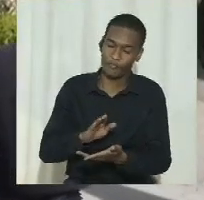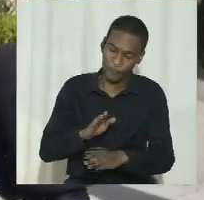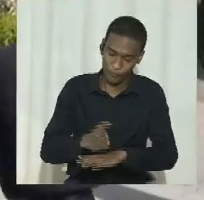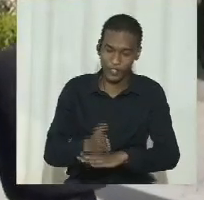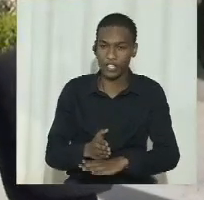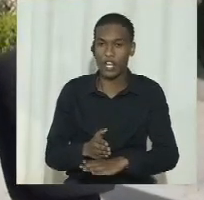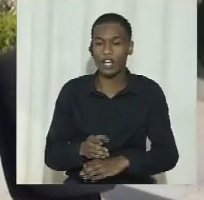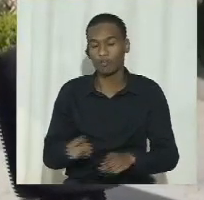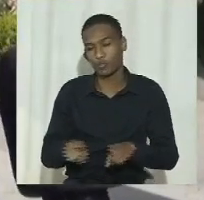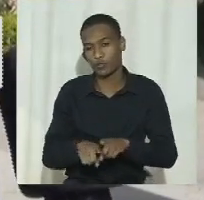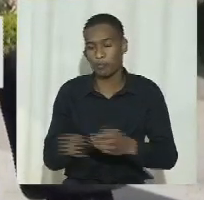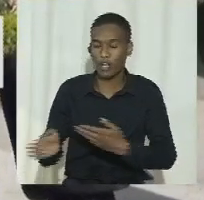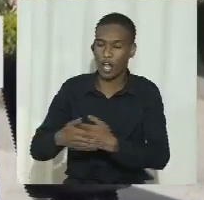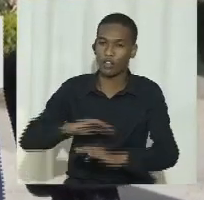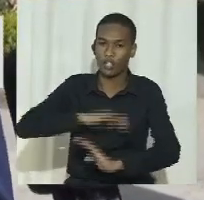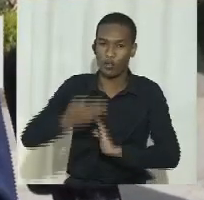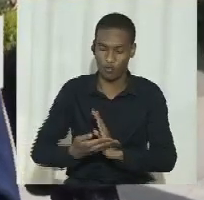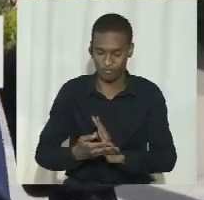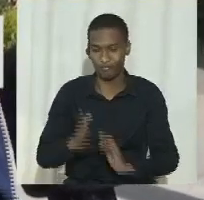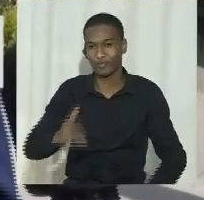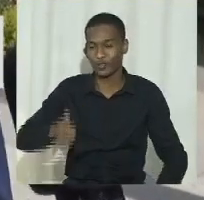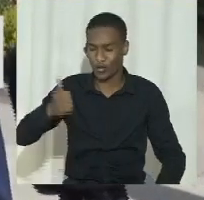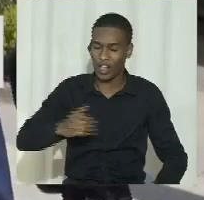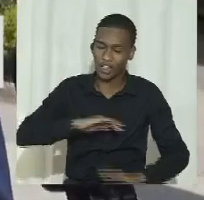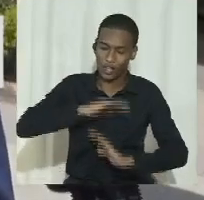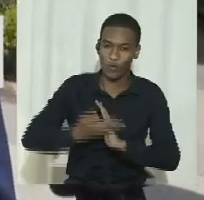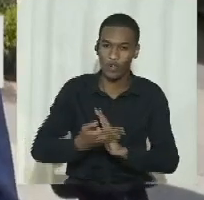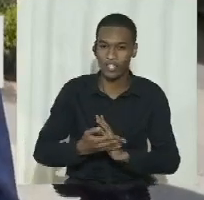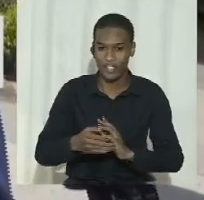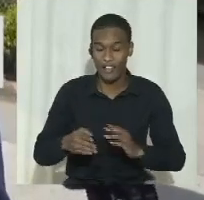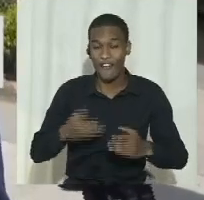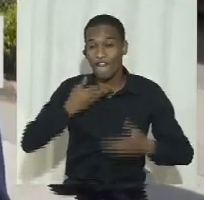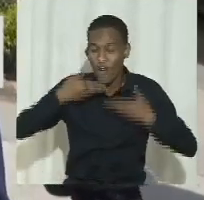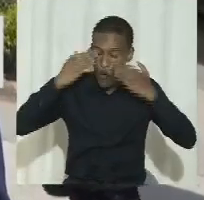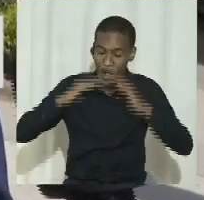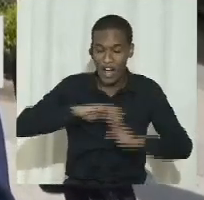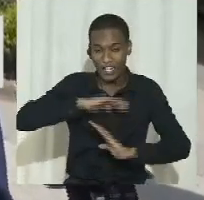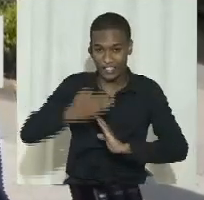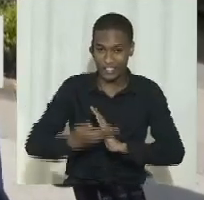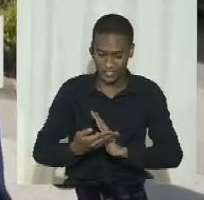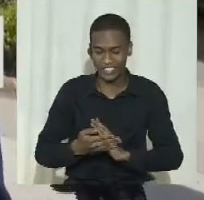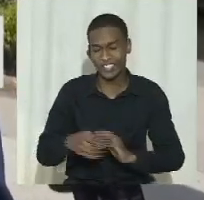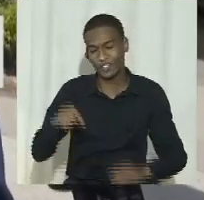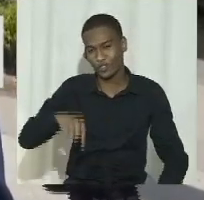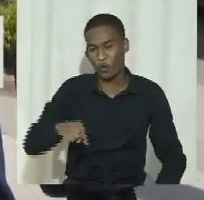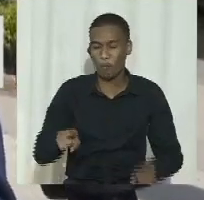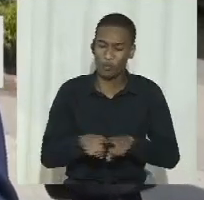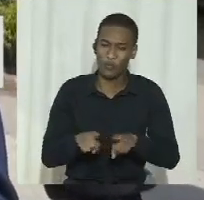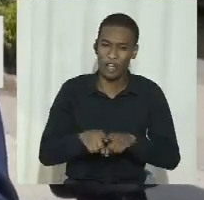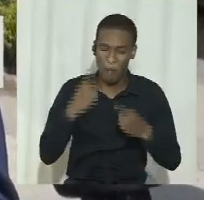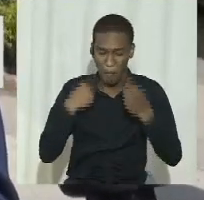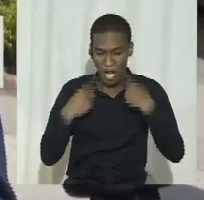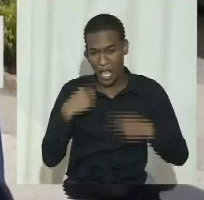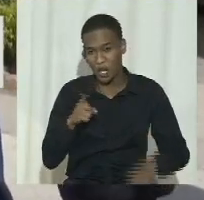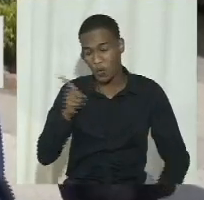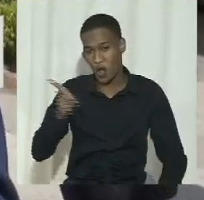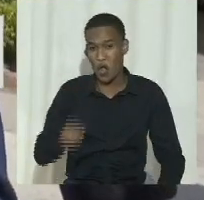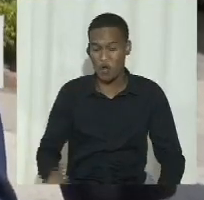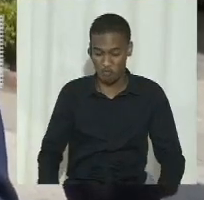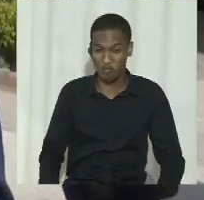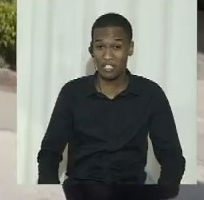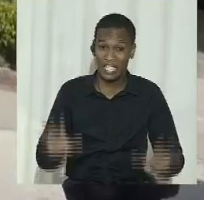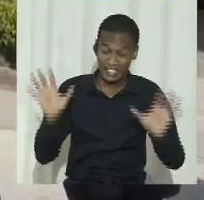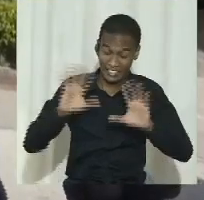ny fepetra amin'ny tsena fa ny mampalahelo indray a dia ireo tsena tokony tsy